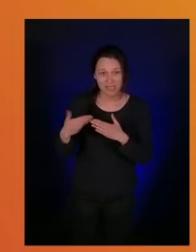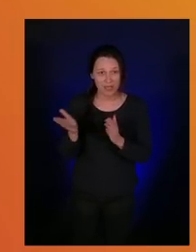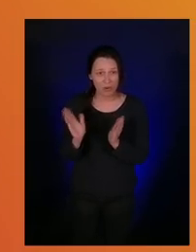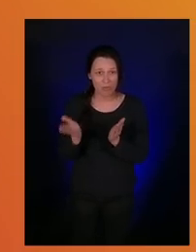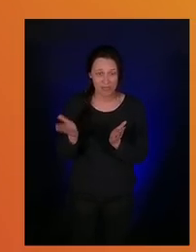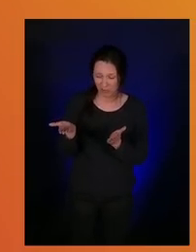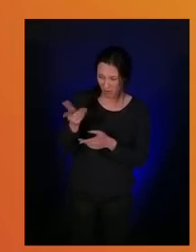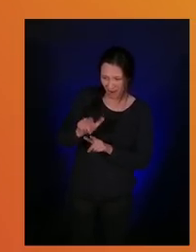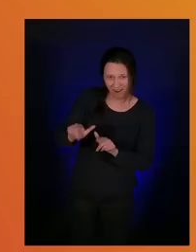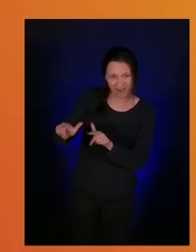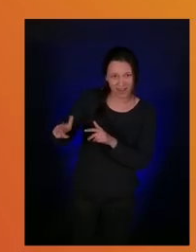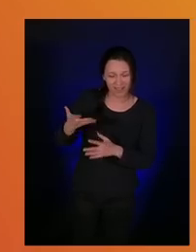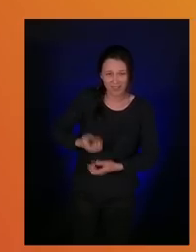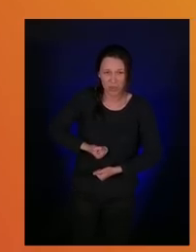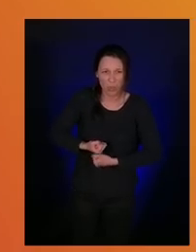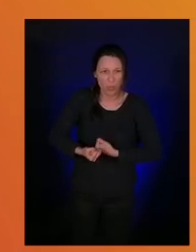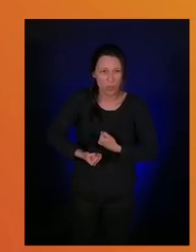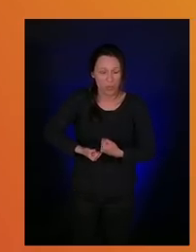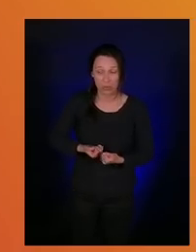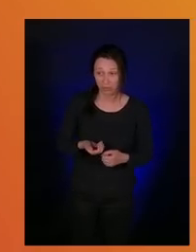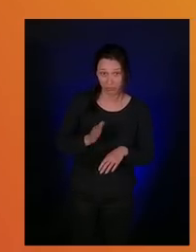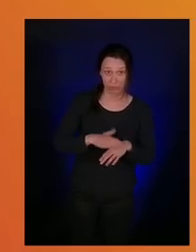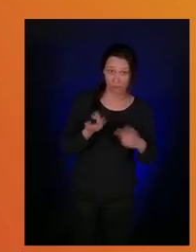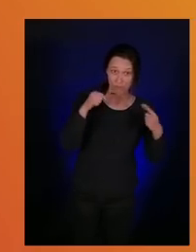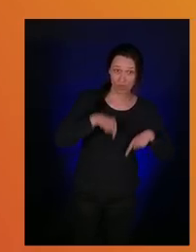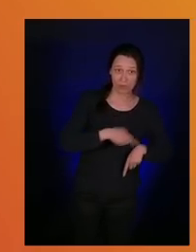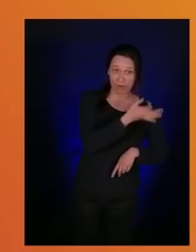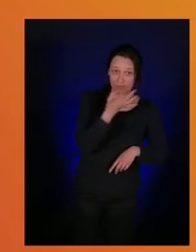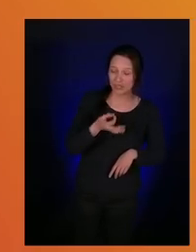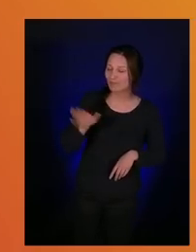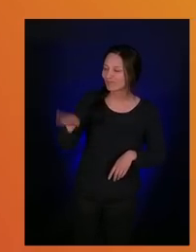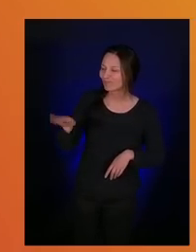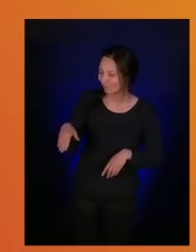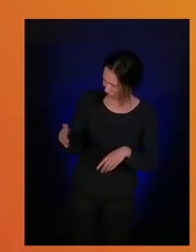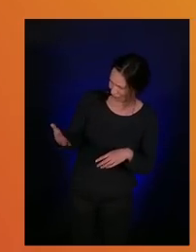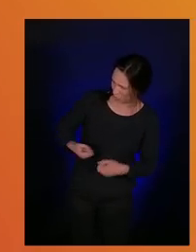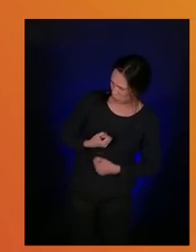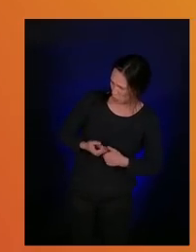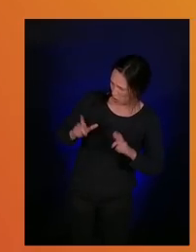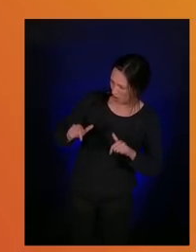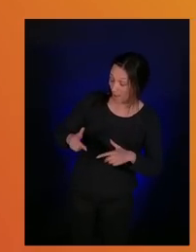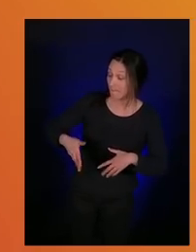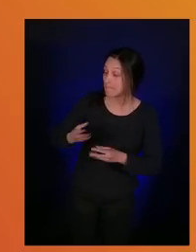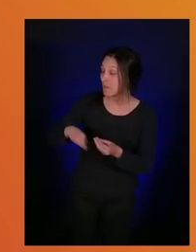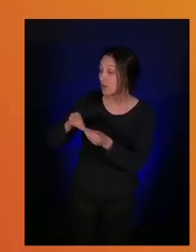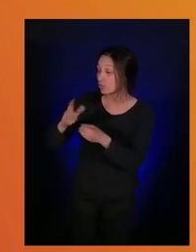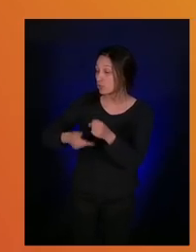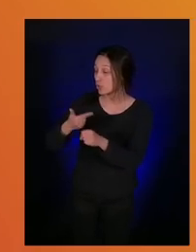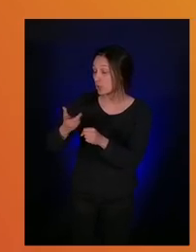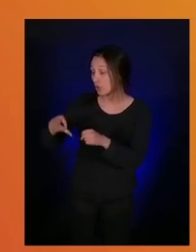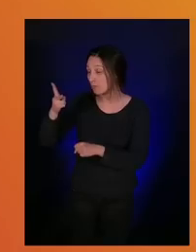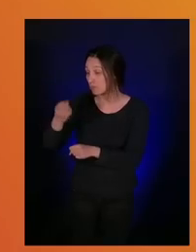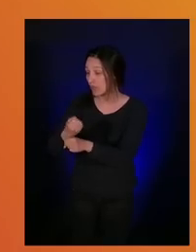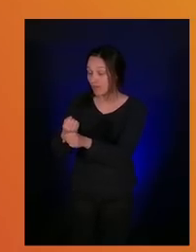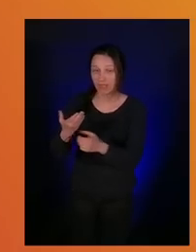gouvernement nous remercie avec 2 ans de plus de travail. Espoir de formation et d'embauche d'IDE et